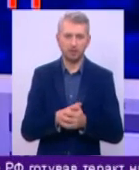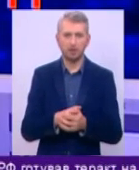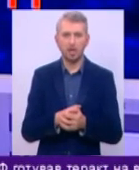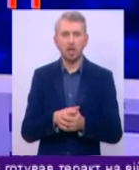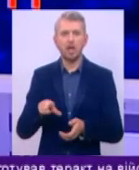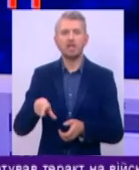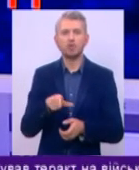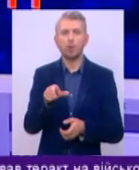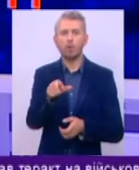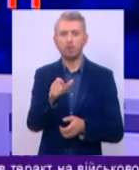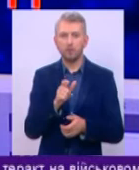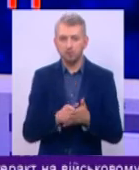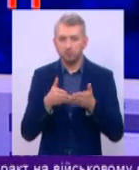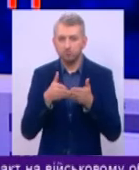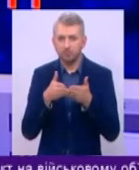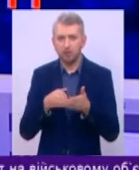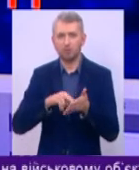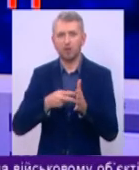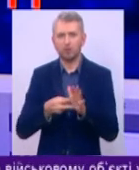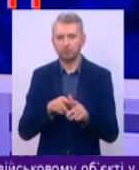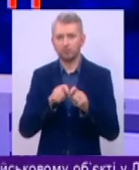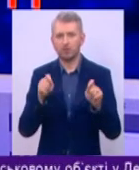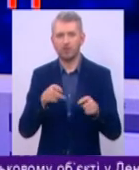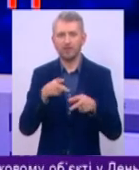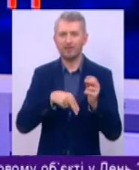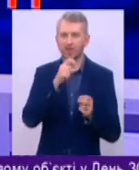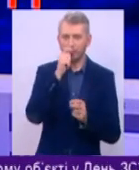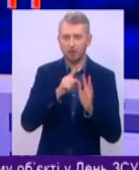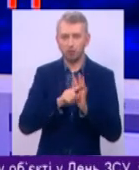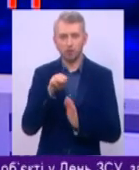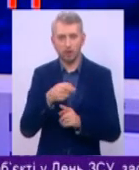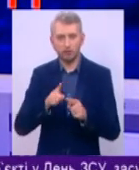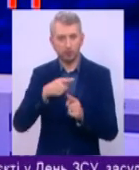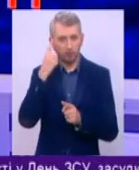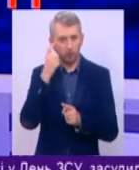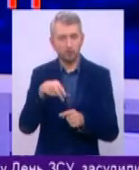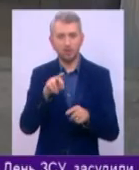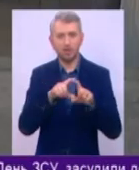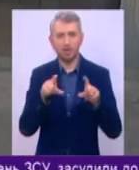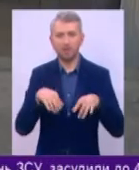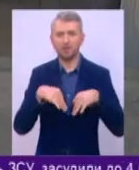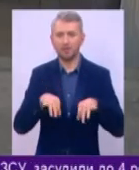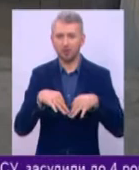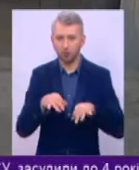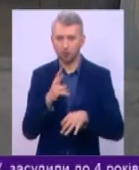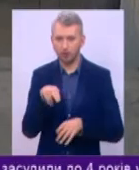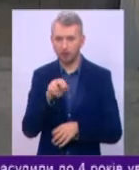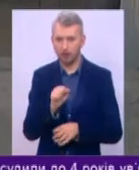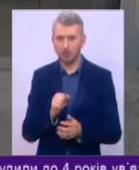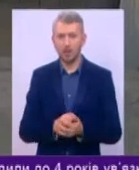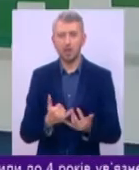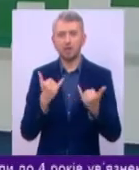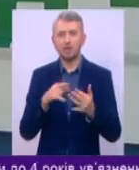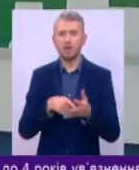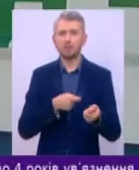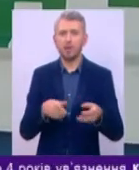Річковий пасажирський трамвай у Києві планують запустити наприкінці квітня, початку травня. Про це повідомили у департаменті транспортної інфраструктури КМДА.